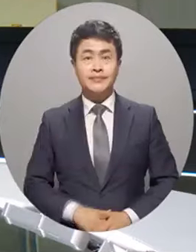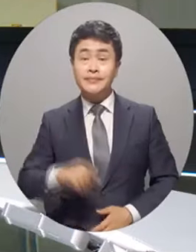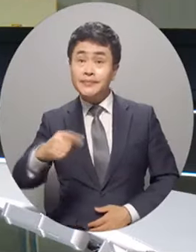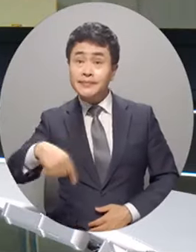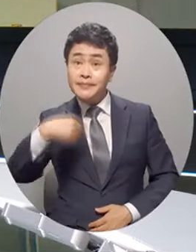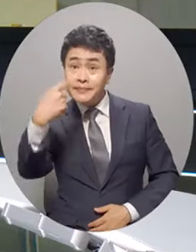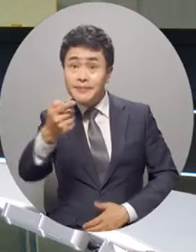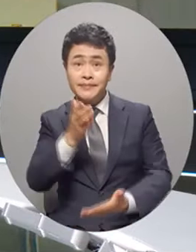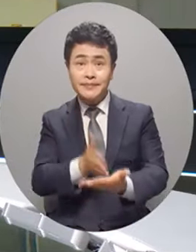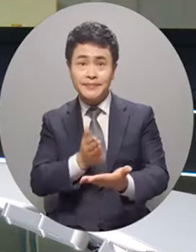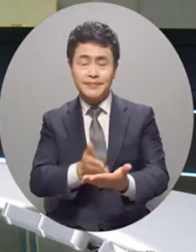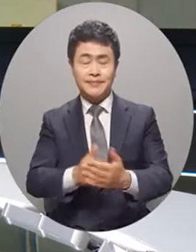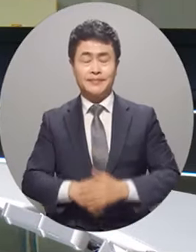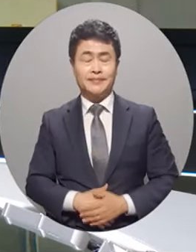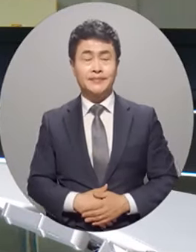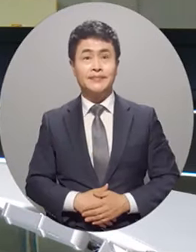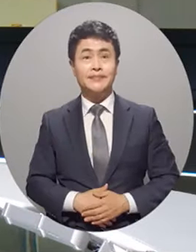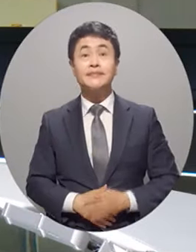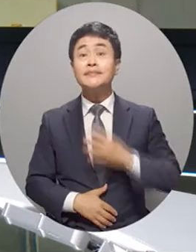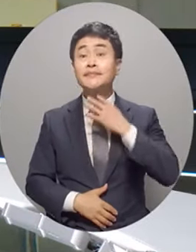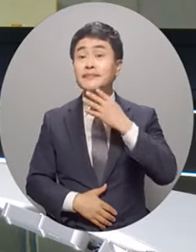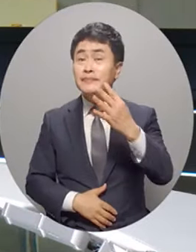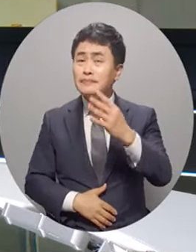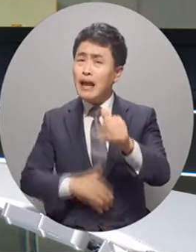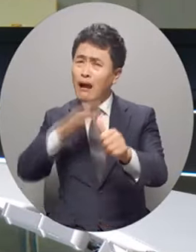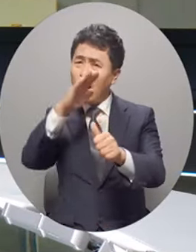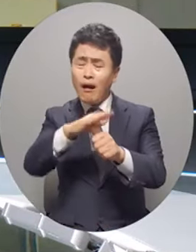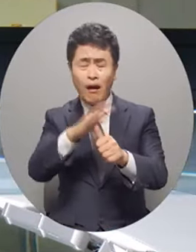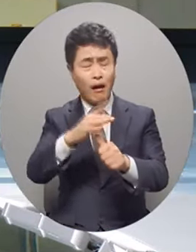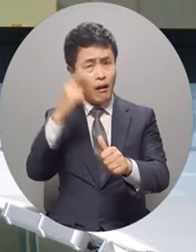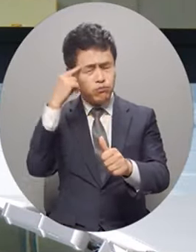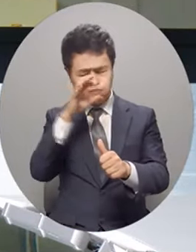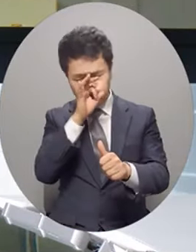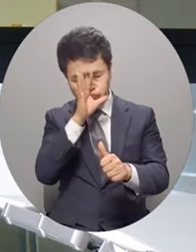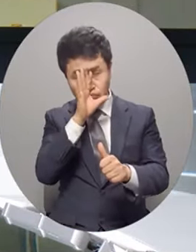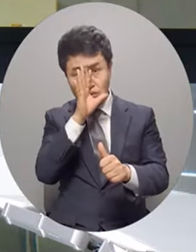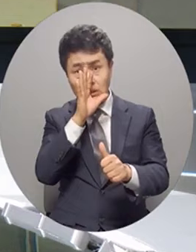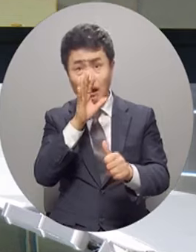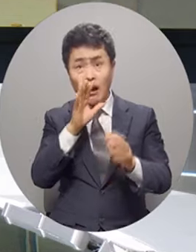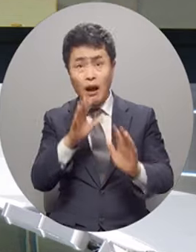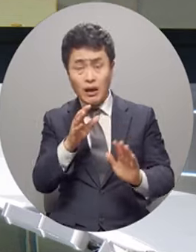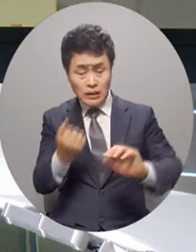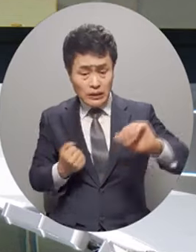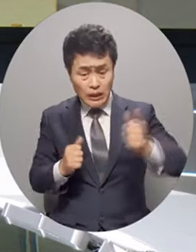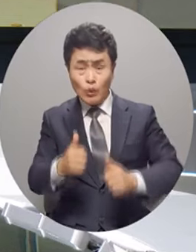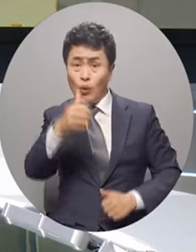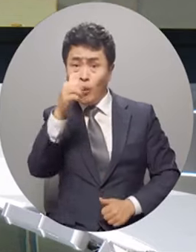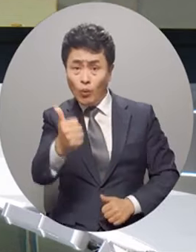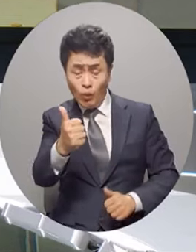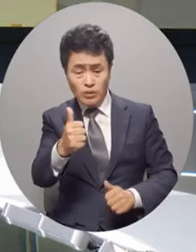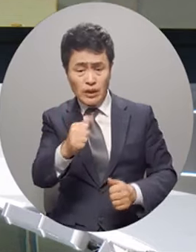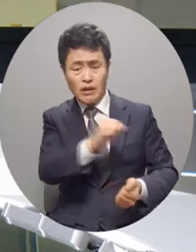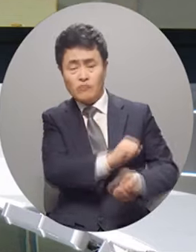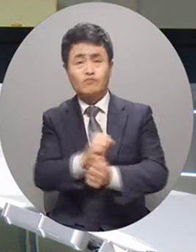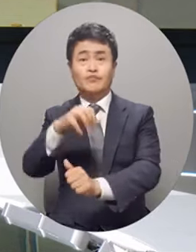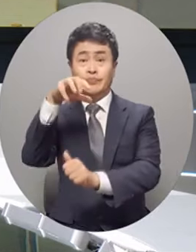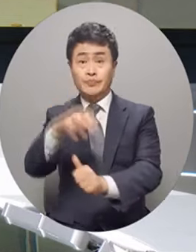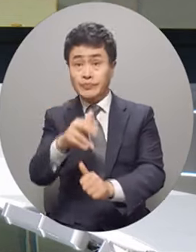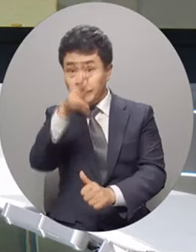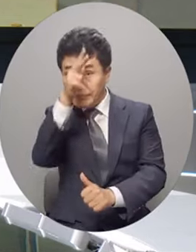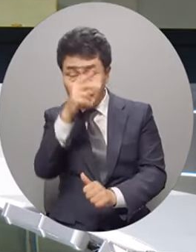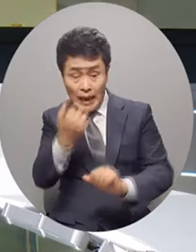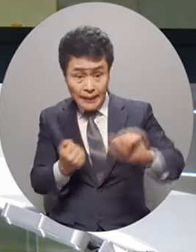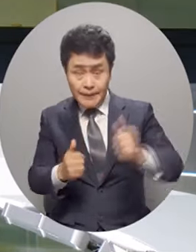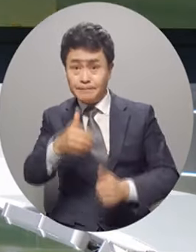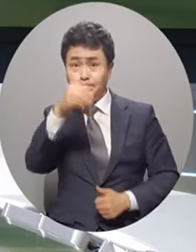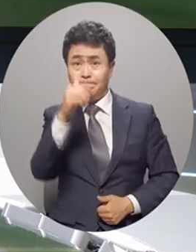이어서 다음 소식 전해드립니다. 4세 아이를 의식불명 상태에 빠뜨린 태권도장 관장이 구속됐습니다. 경찰은